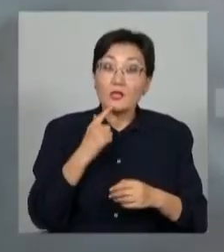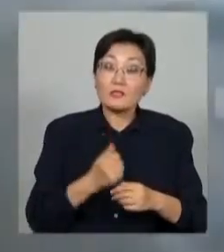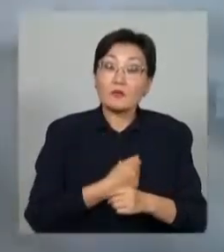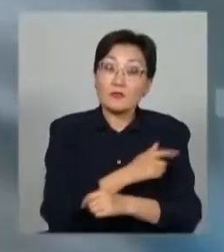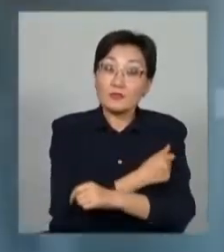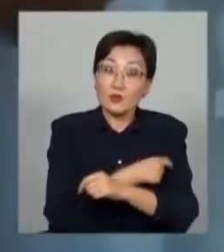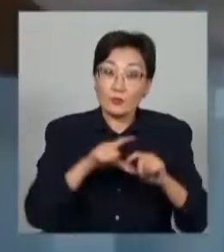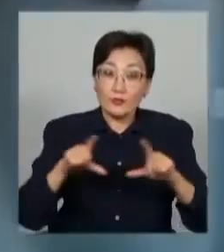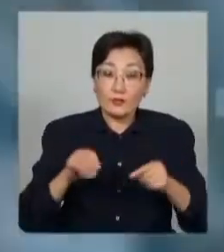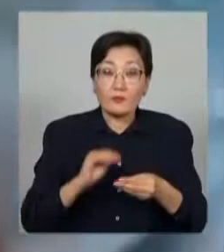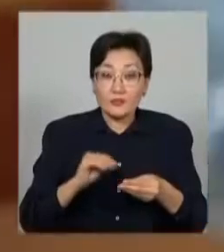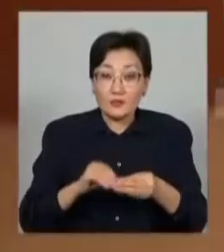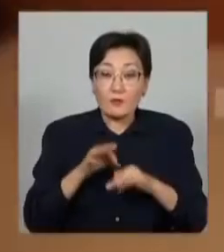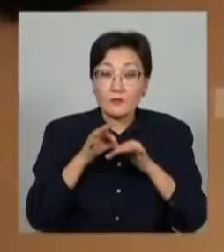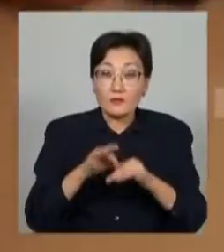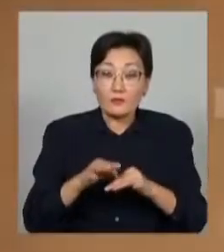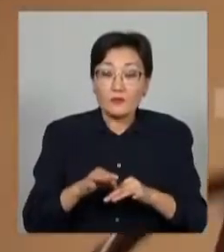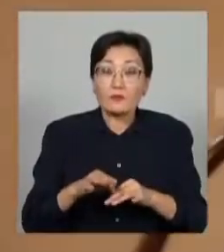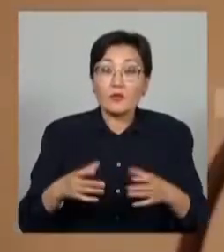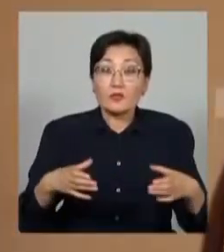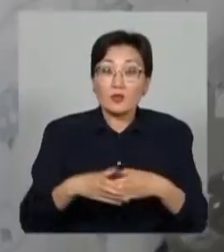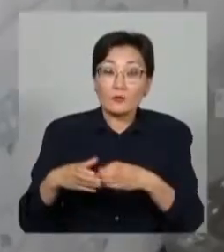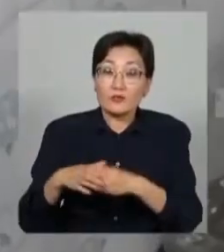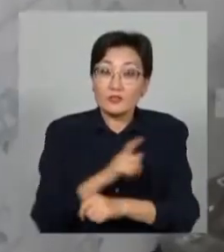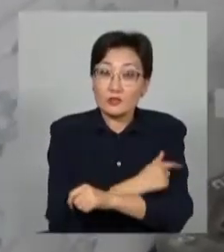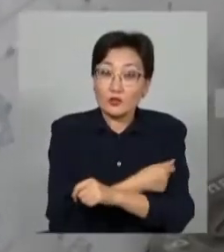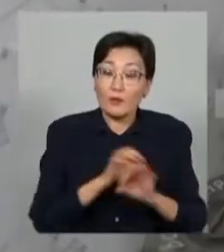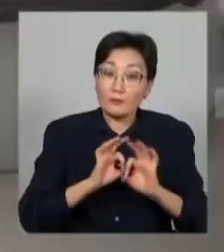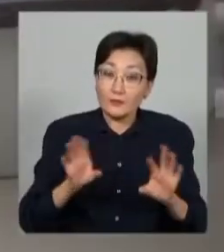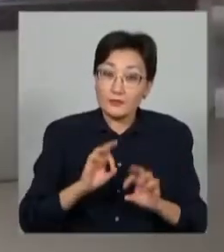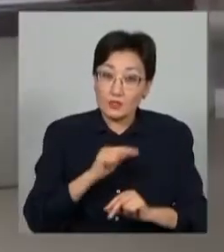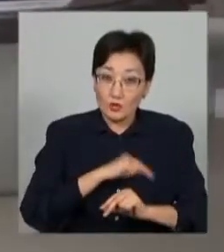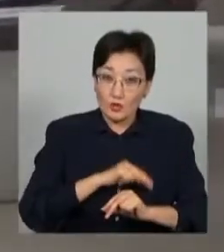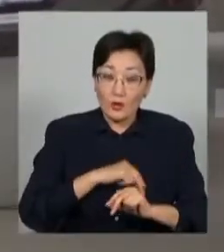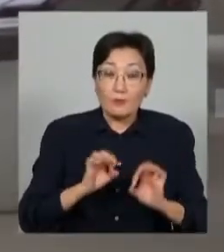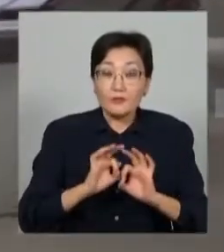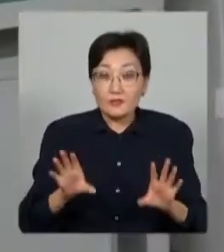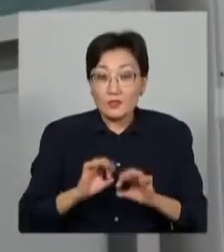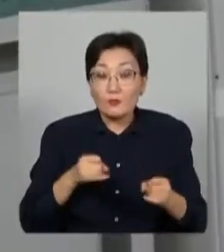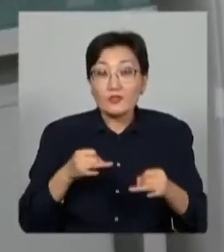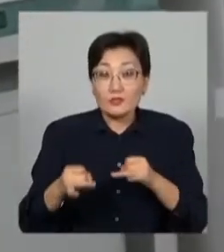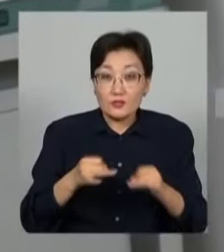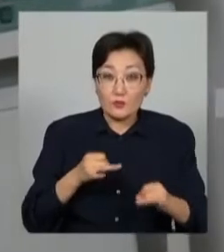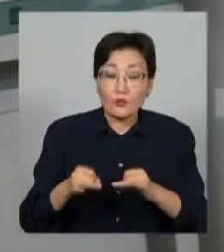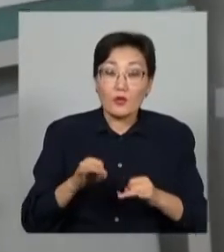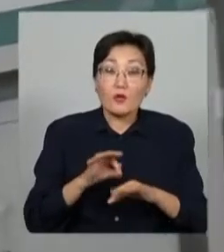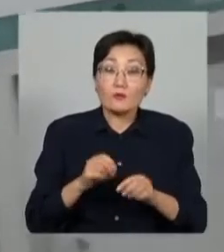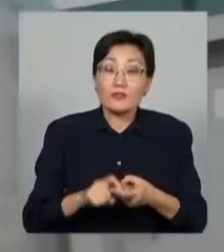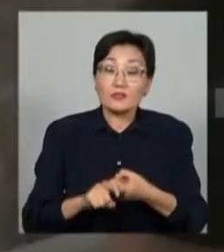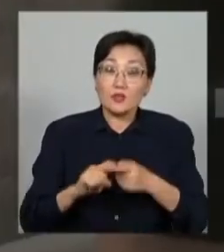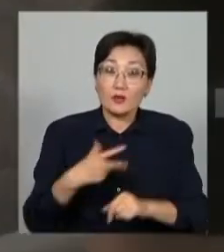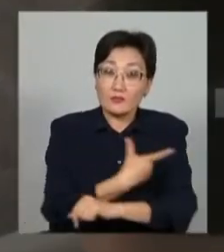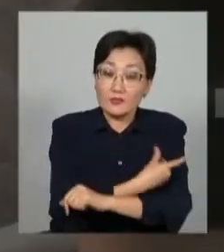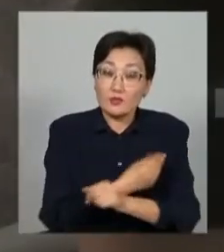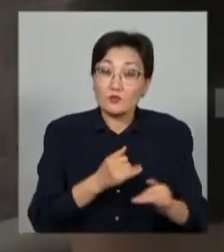медицинский персонал регулярно проводит с личным составом санитарная просветительскую работу разъяснительные беседы об antico видных вакцинах